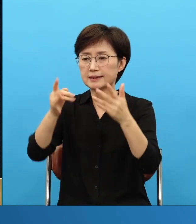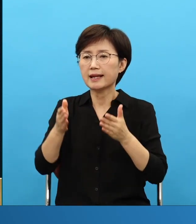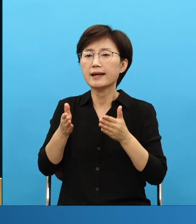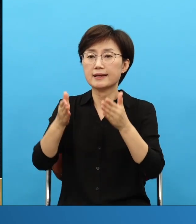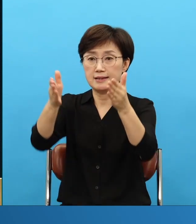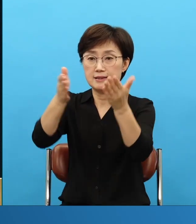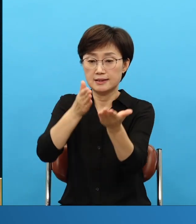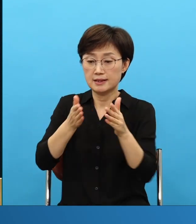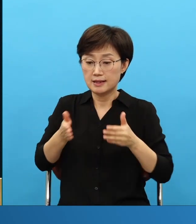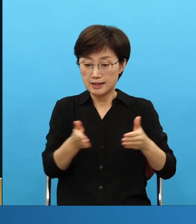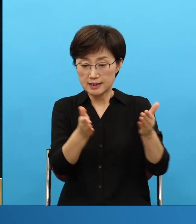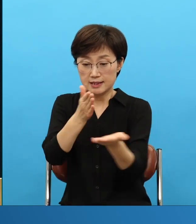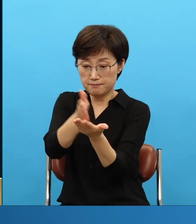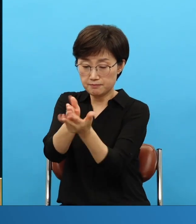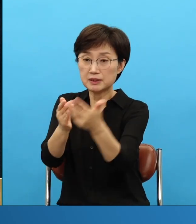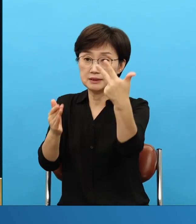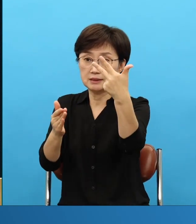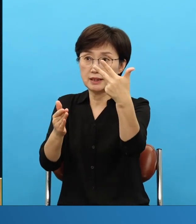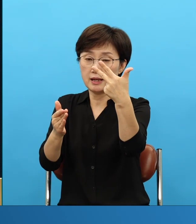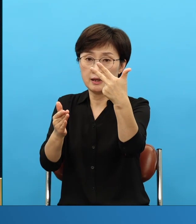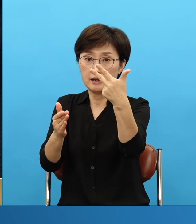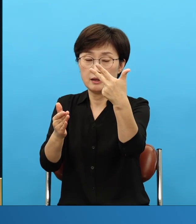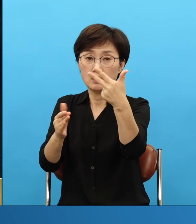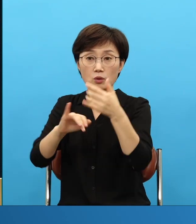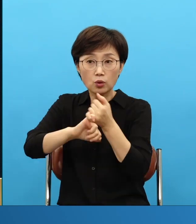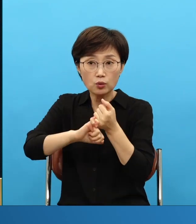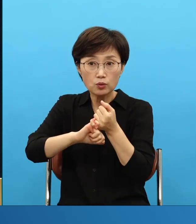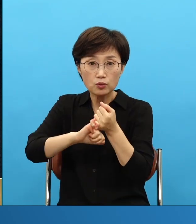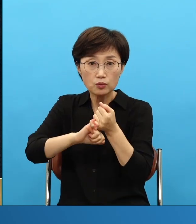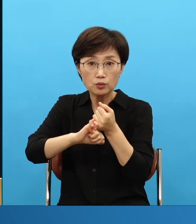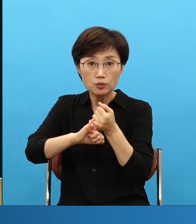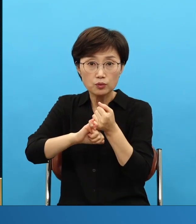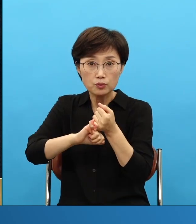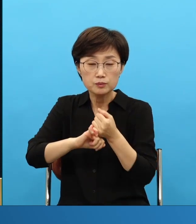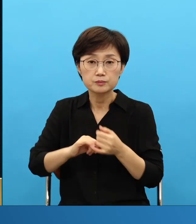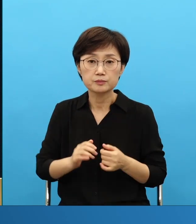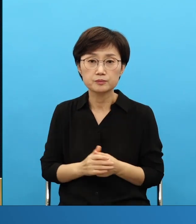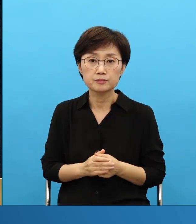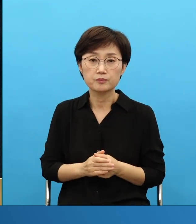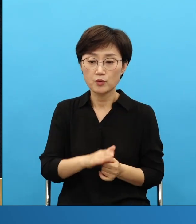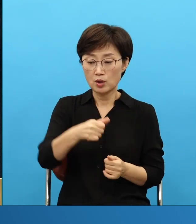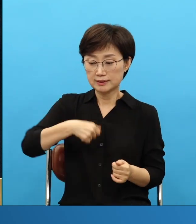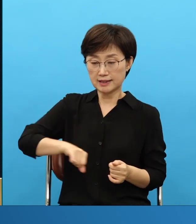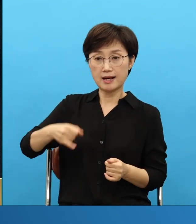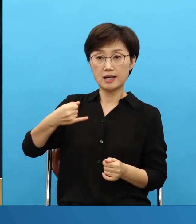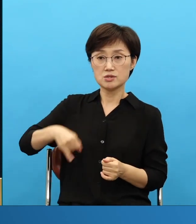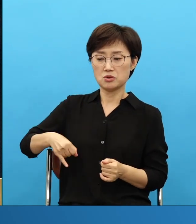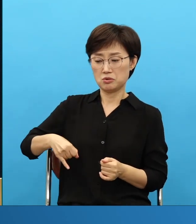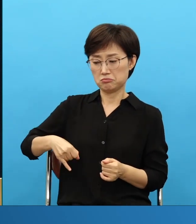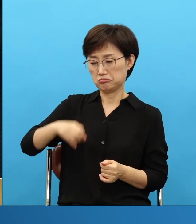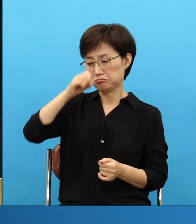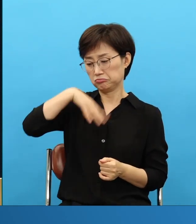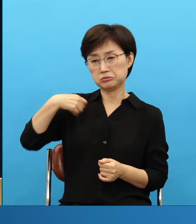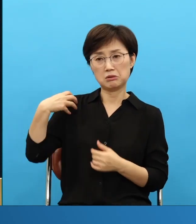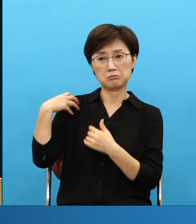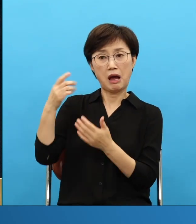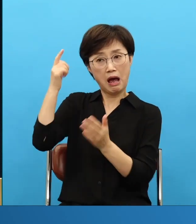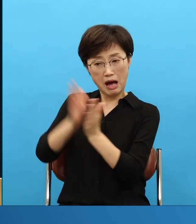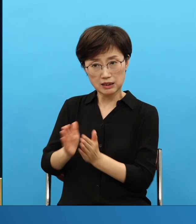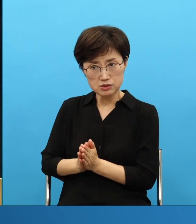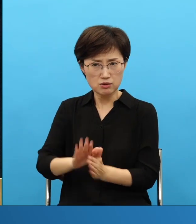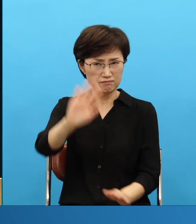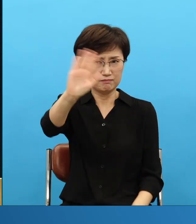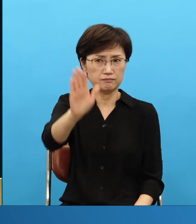You must now take the 7 journeys. 그렇죠. Isn't that so? 우리 후대들 가는 길이 간단치 않습니다. 3가지 뜰을